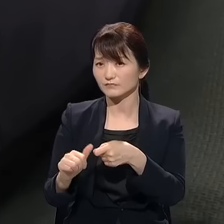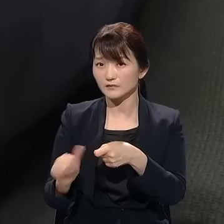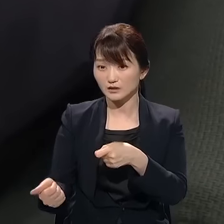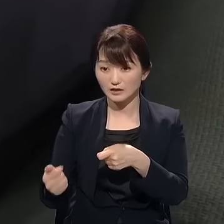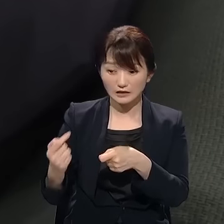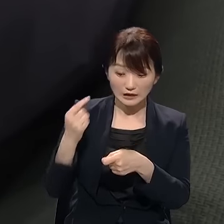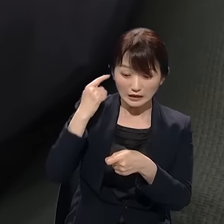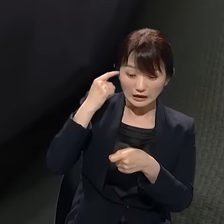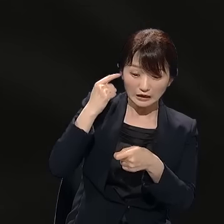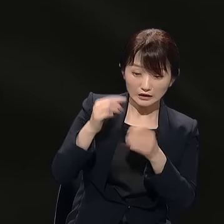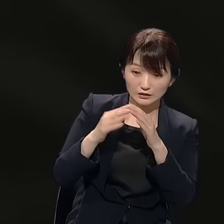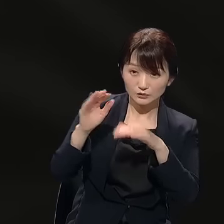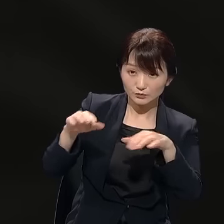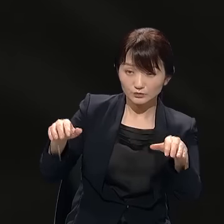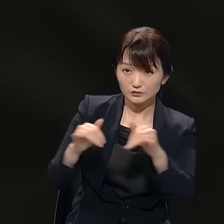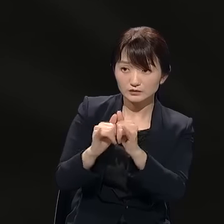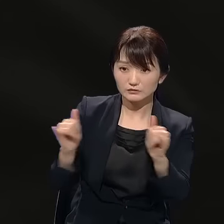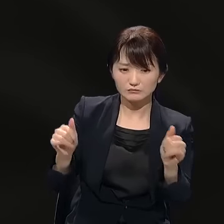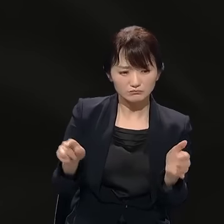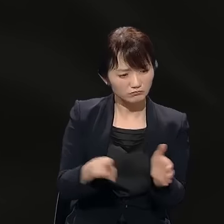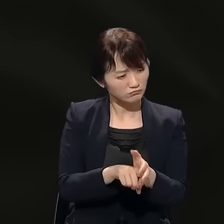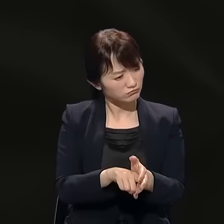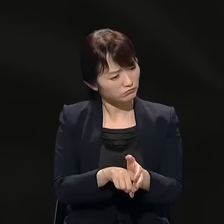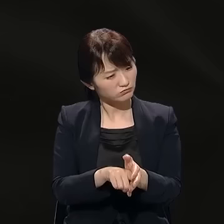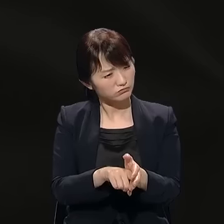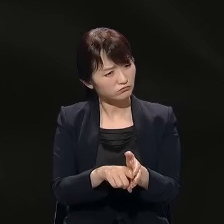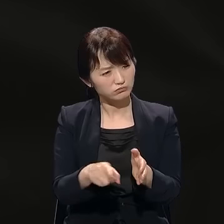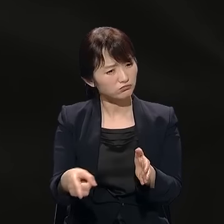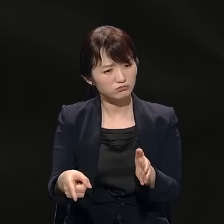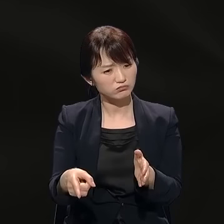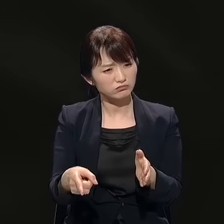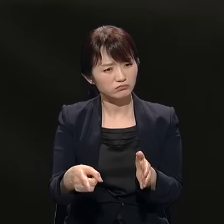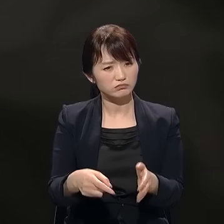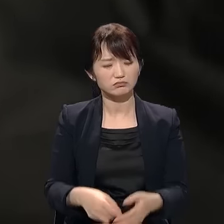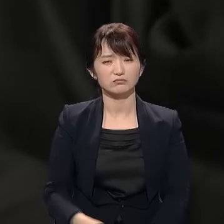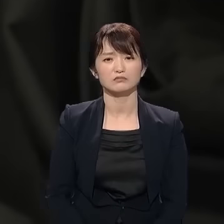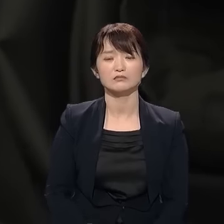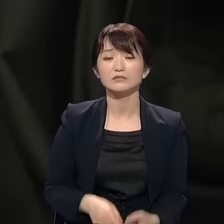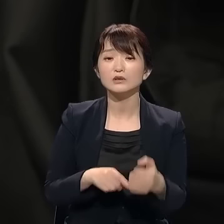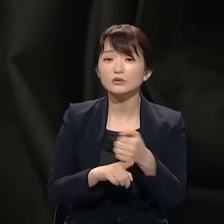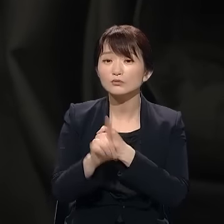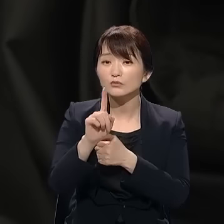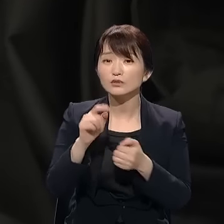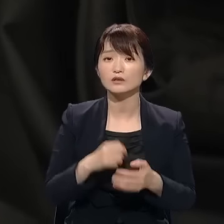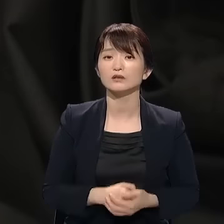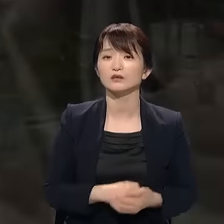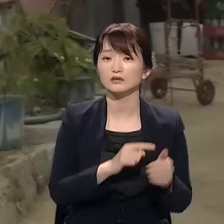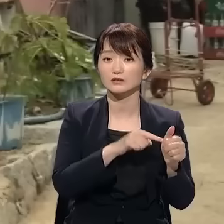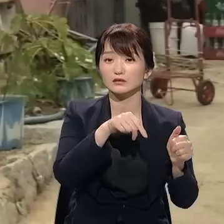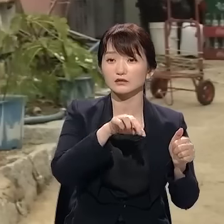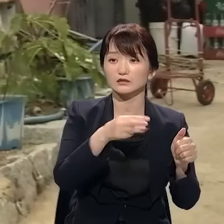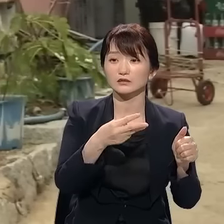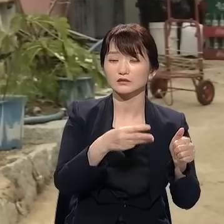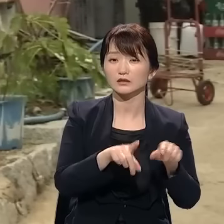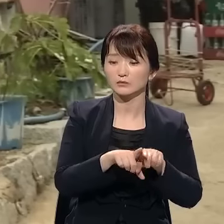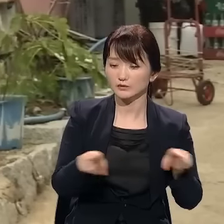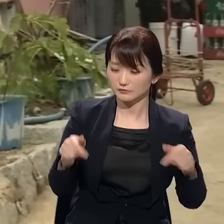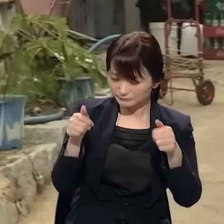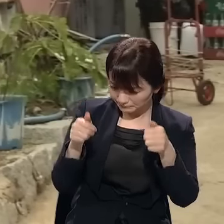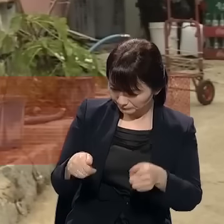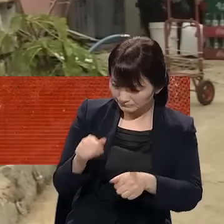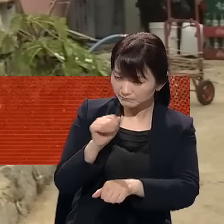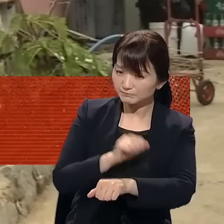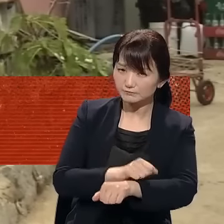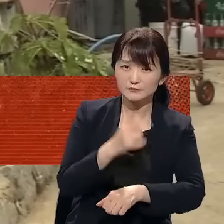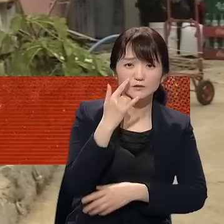전해지자 저 동네에 있는 사람들은 믿을 수 없다라는 반응을 보였는데요 그 이유는이 설씨가 평소에 인사를 잘하고 그리고